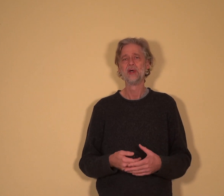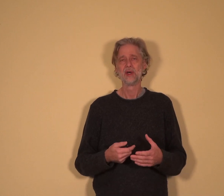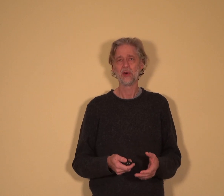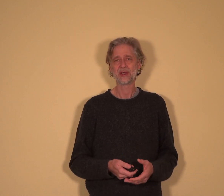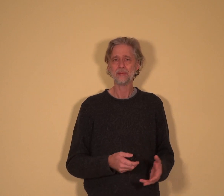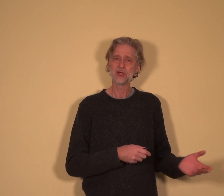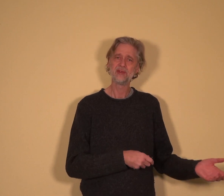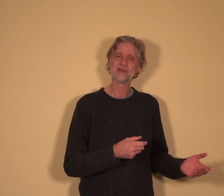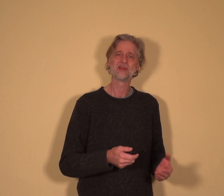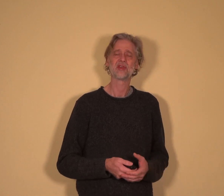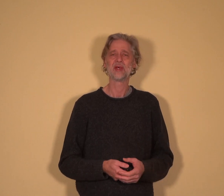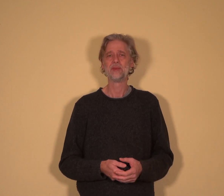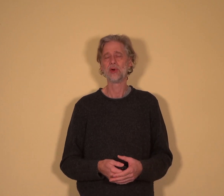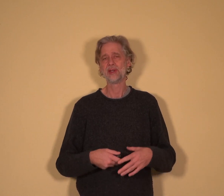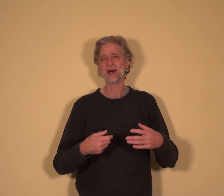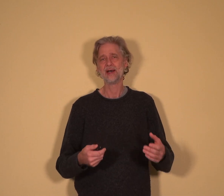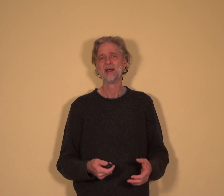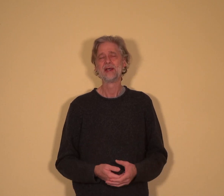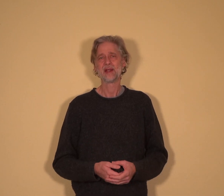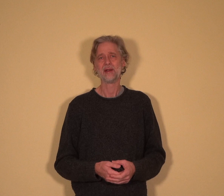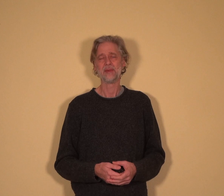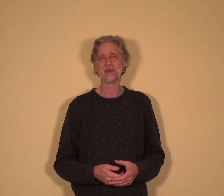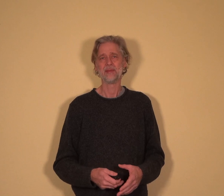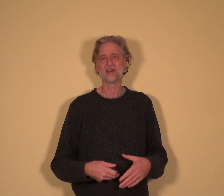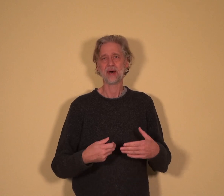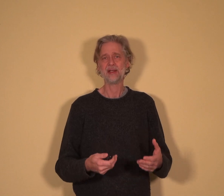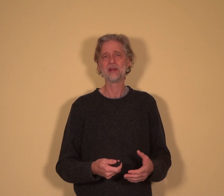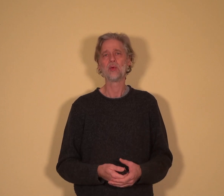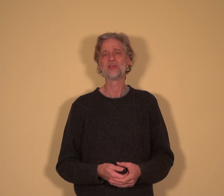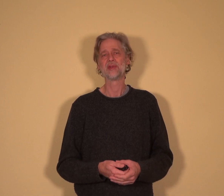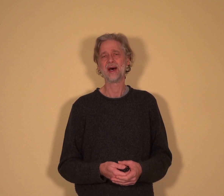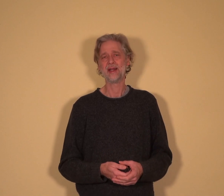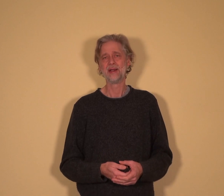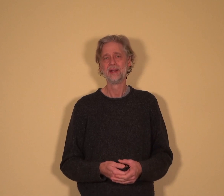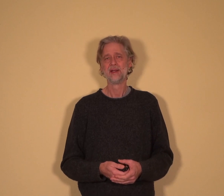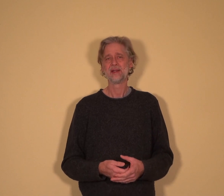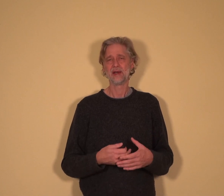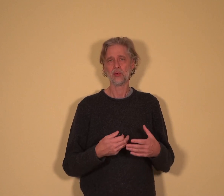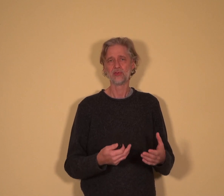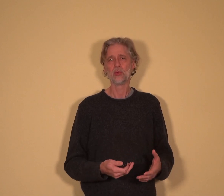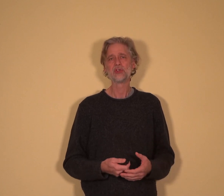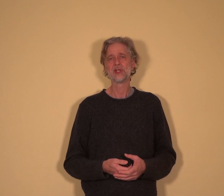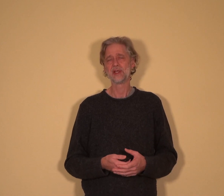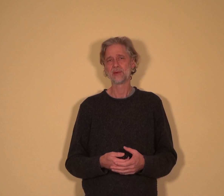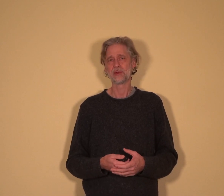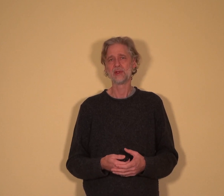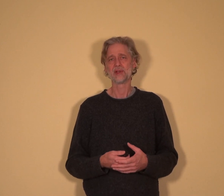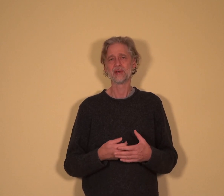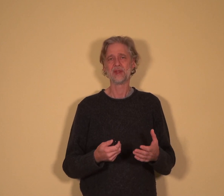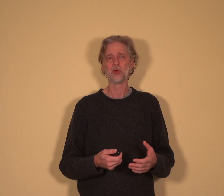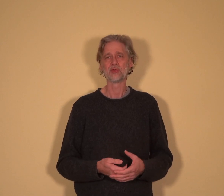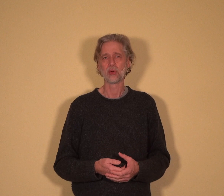Klimakatastrophe heute abschließen, sodass wir im neuen Jahr dann mit dem zweiten großen Teil der Ozonschicht